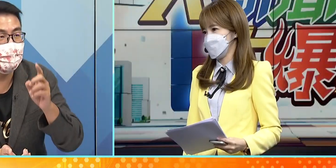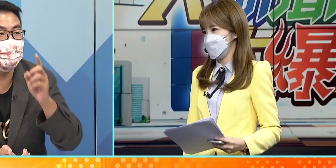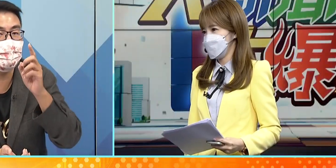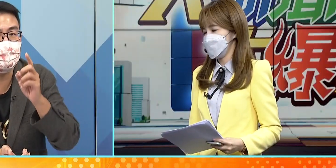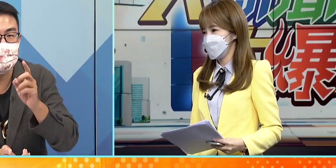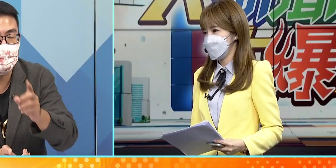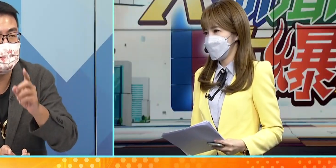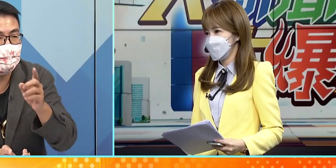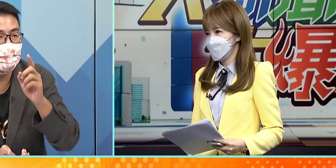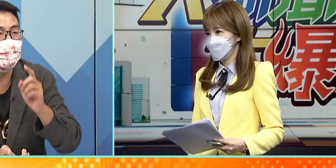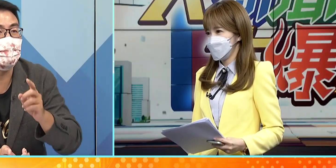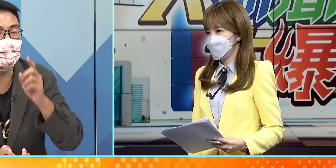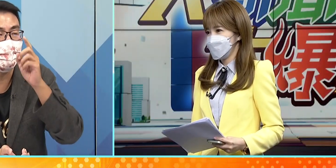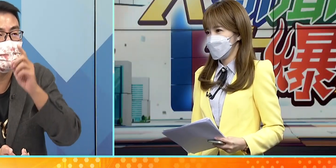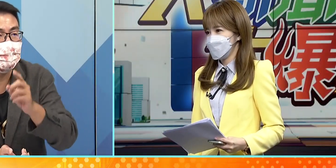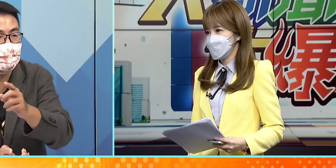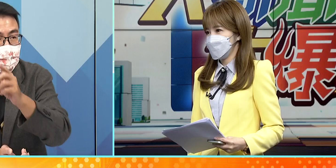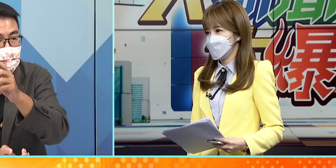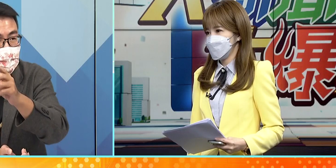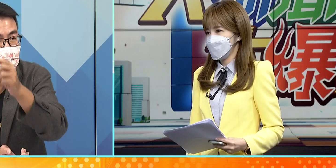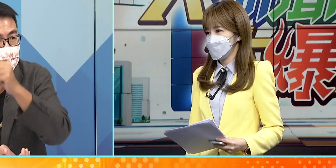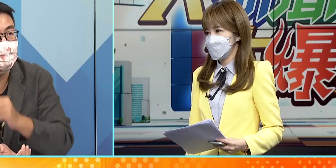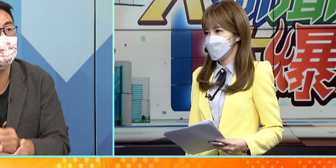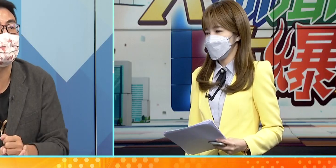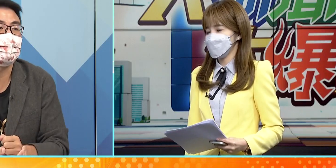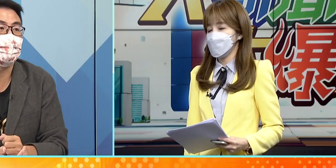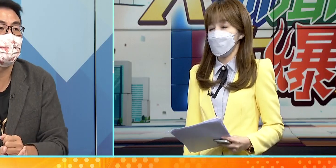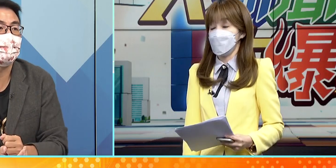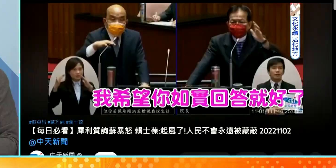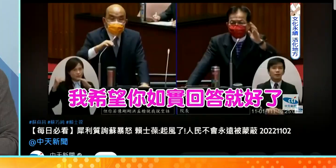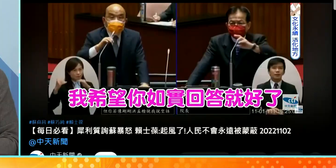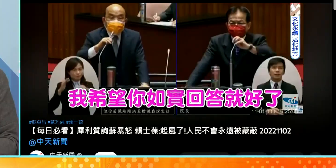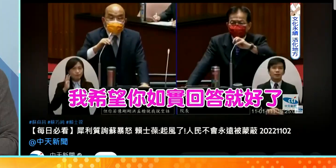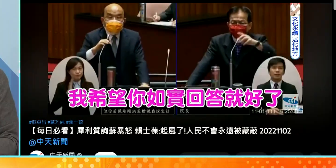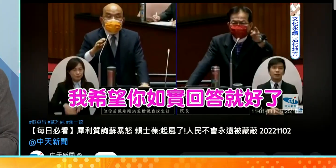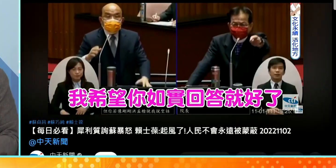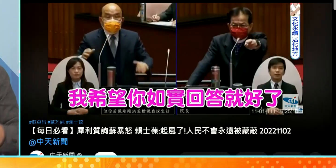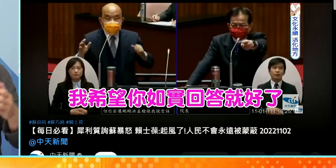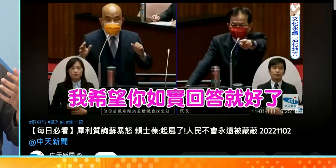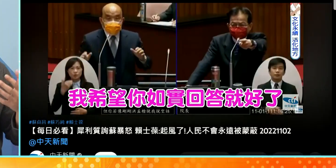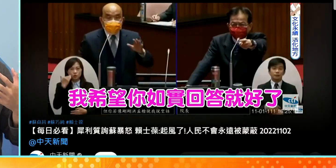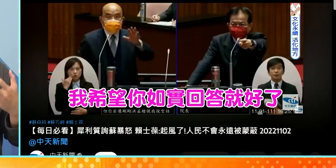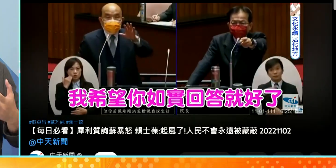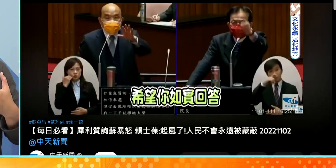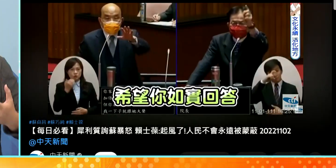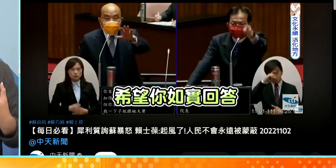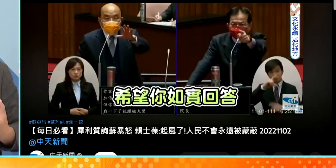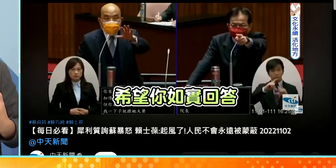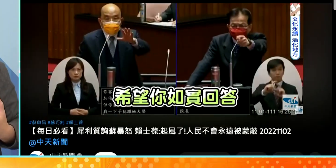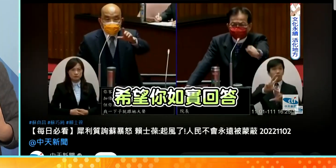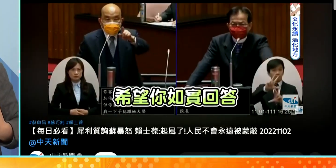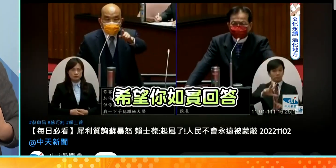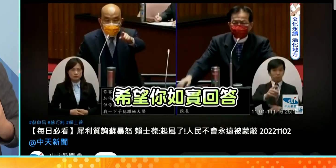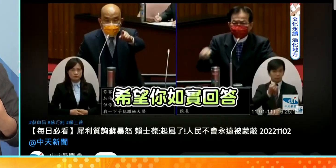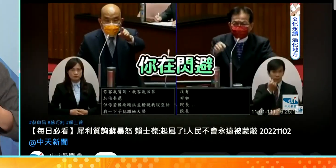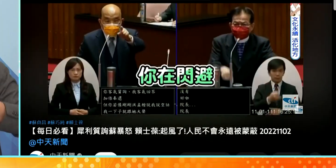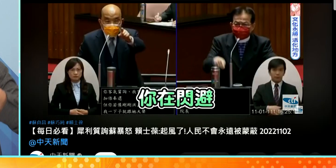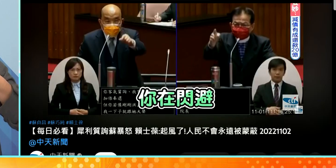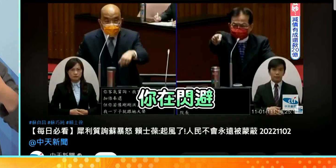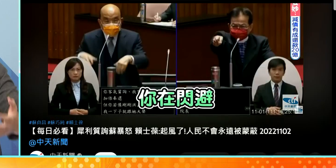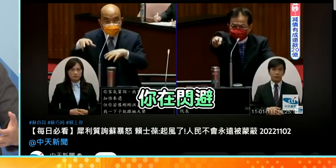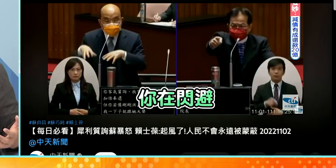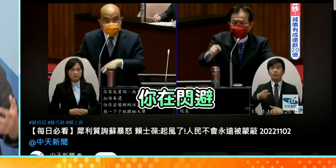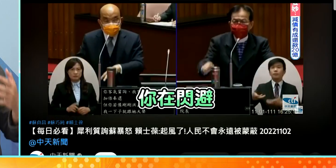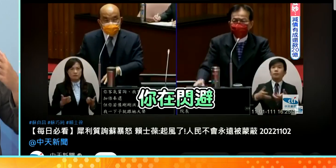结束了， 这就是一种交叉诘问里面的这个干扰战术。哎，这个他以苏贞昌的这个，他